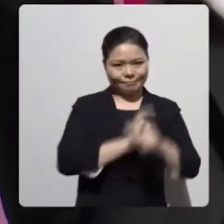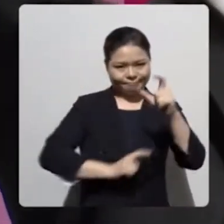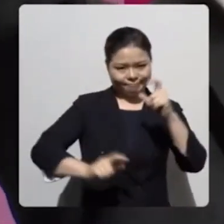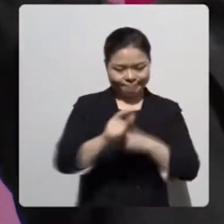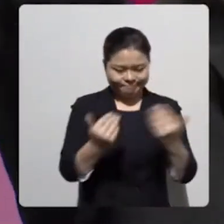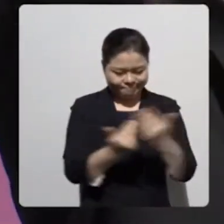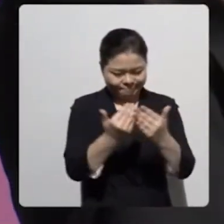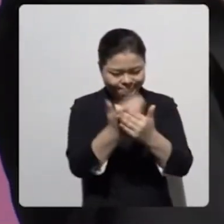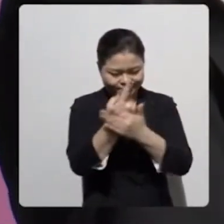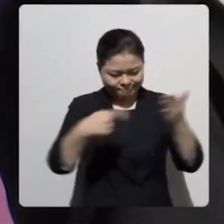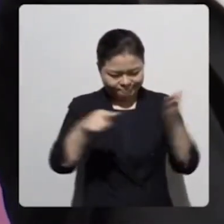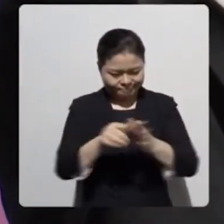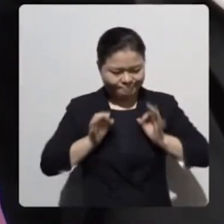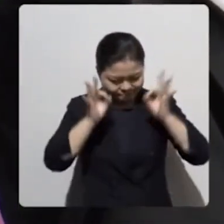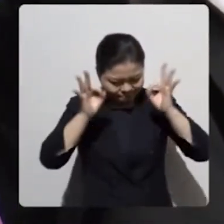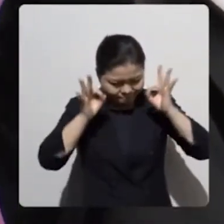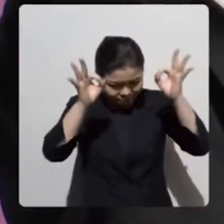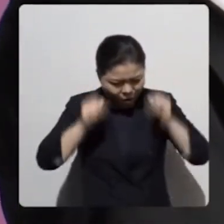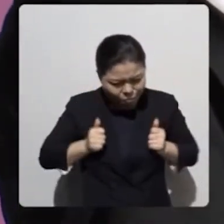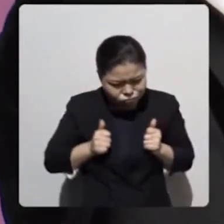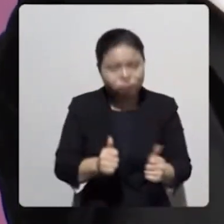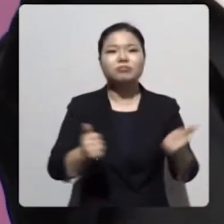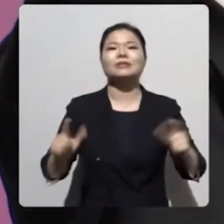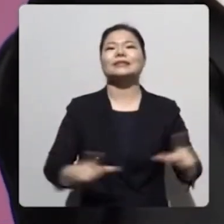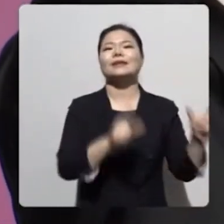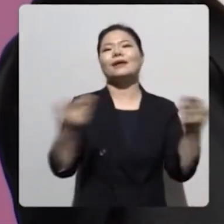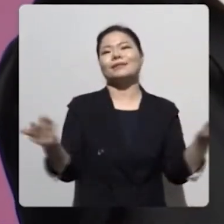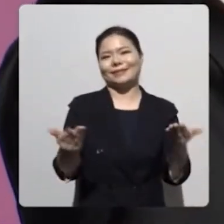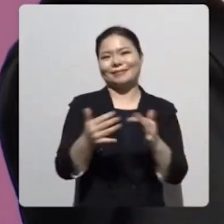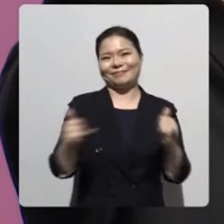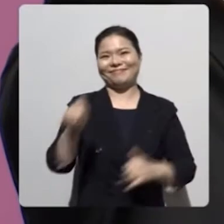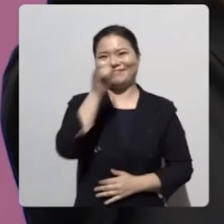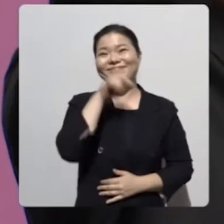높이 오르게 할 힘을 키우는 국민들이 계셨습니다.